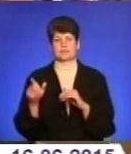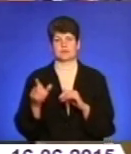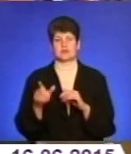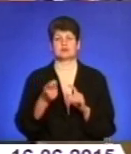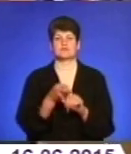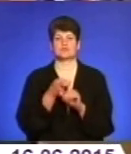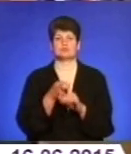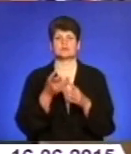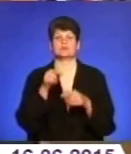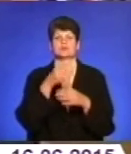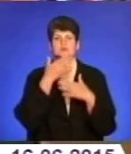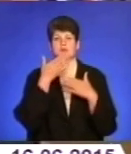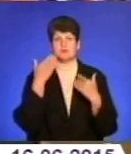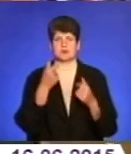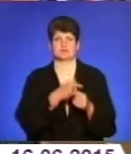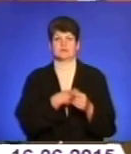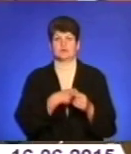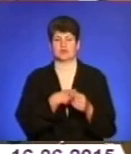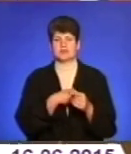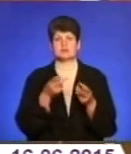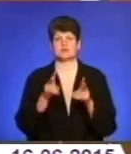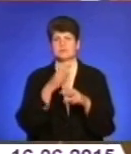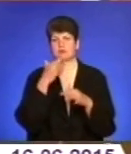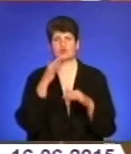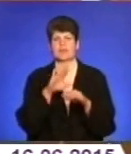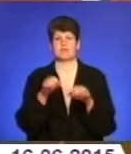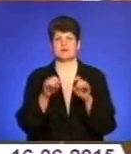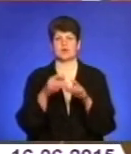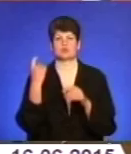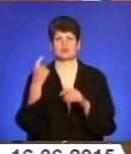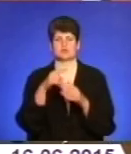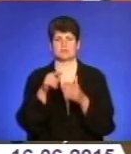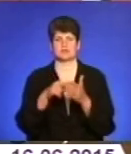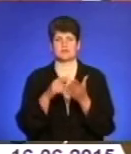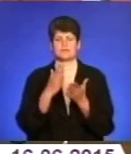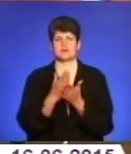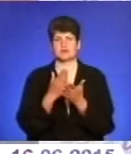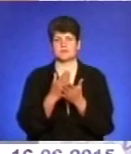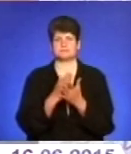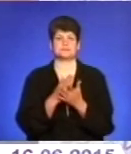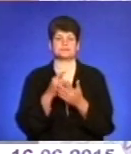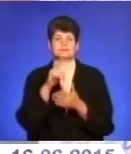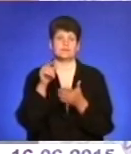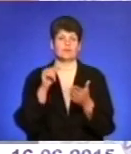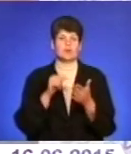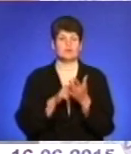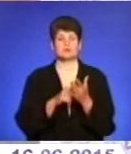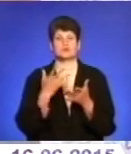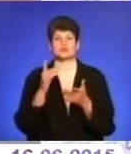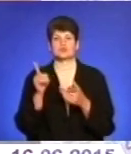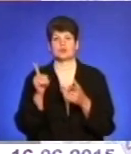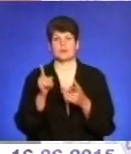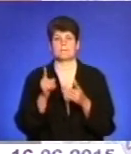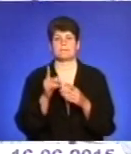відсутність депутатів невирішеними залишилось багато господарських питань. Зберігається інтрига і щодо погодження перспективного плану